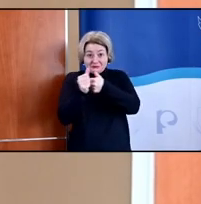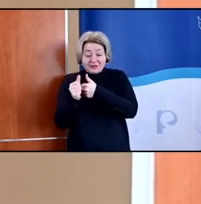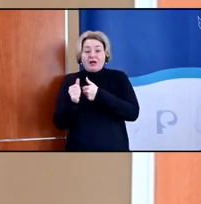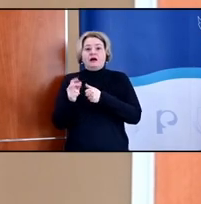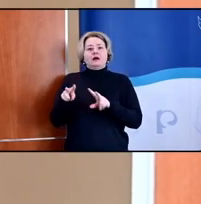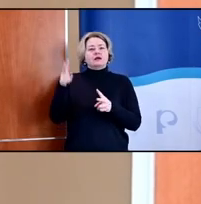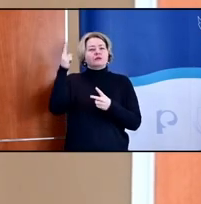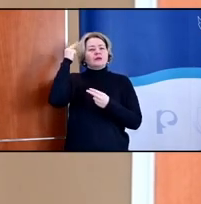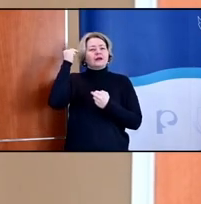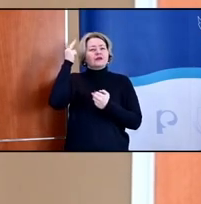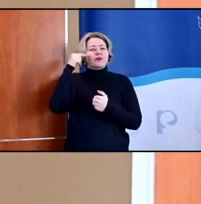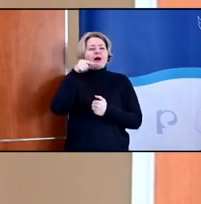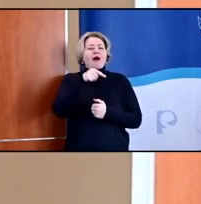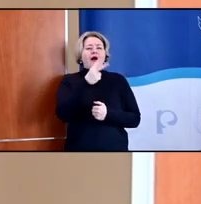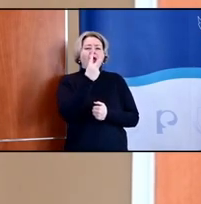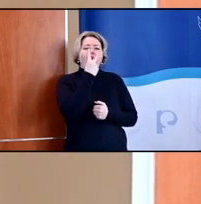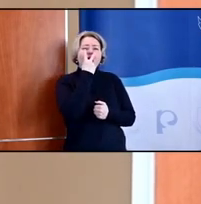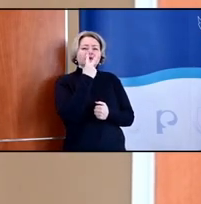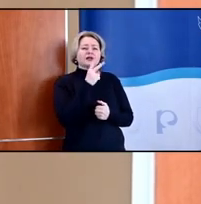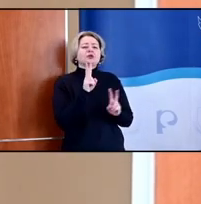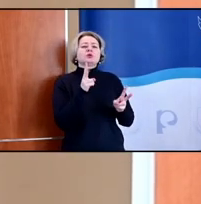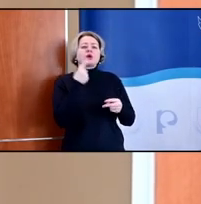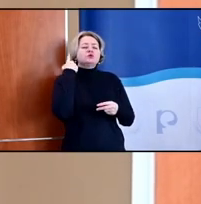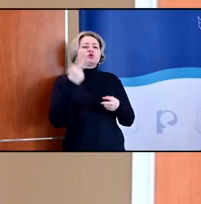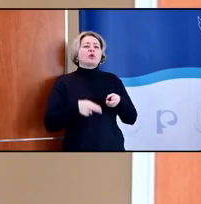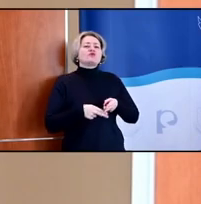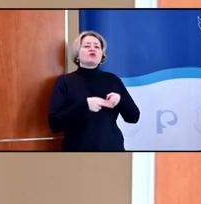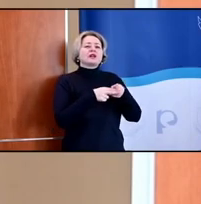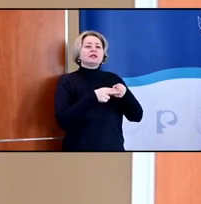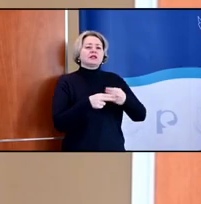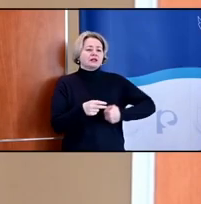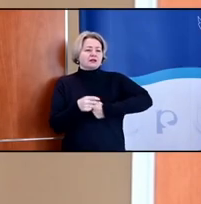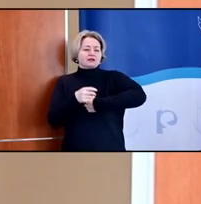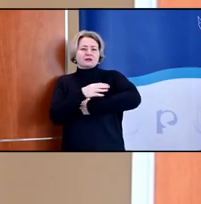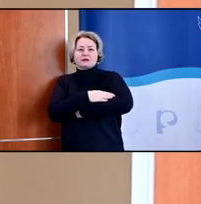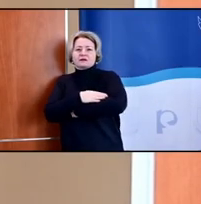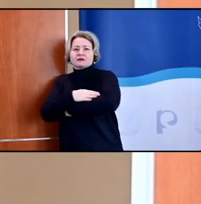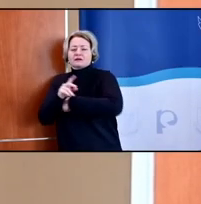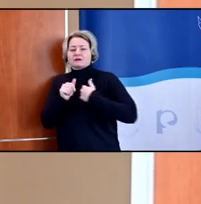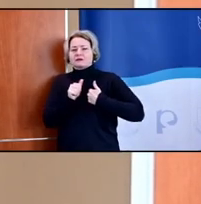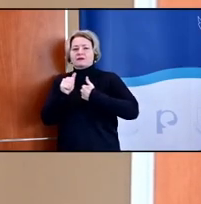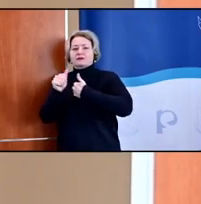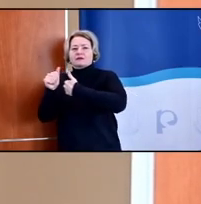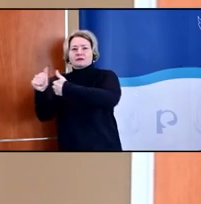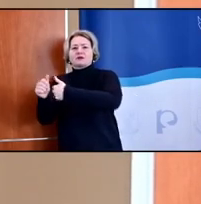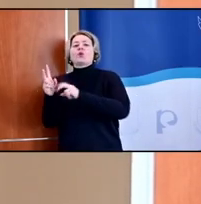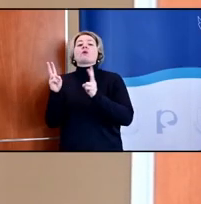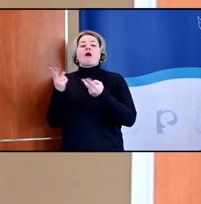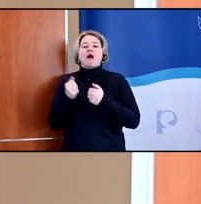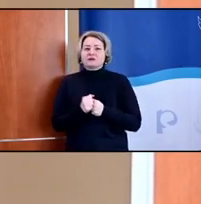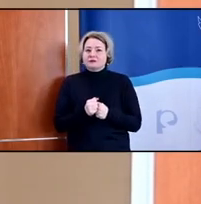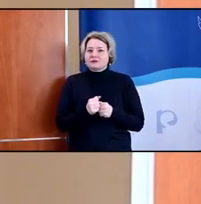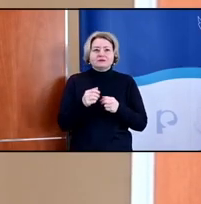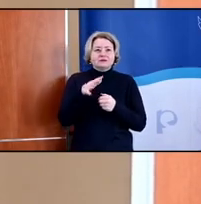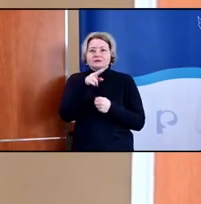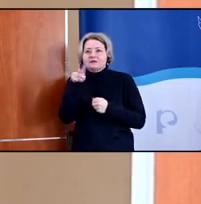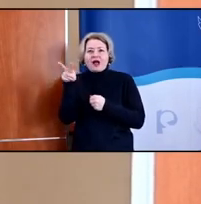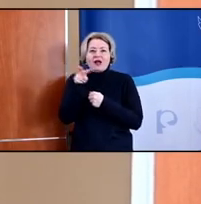azt hogy hogyan tudnak egy látássérült vagy hát egy egy vak embernek segíteni a tájékozódás